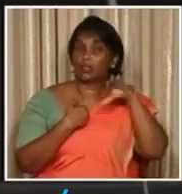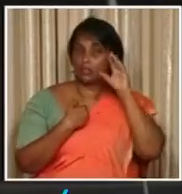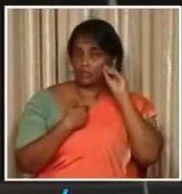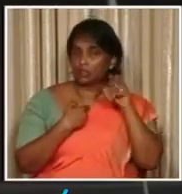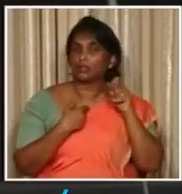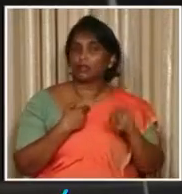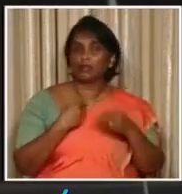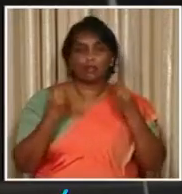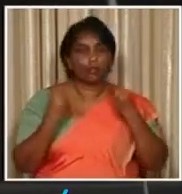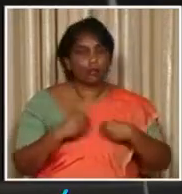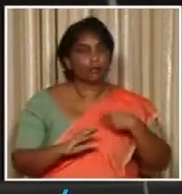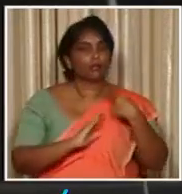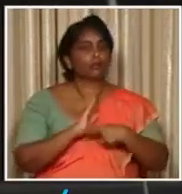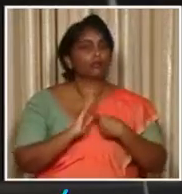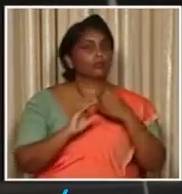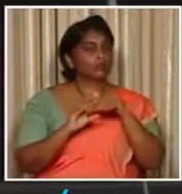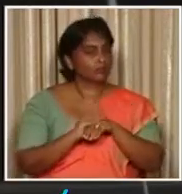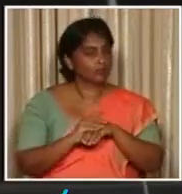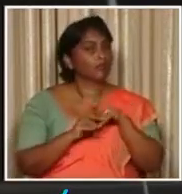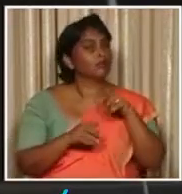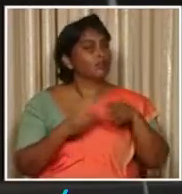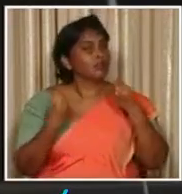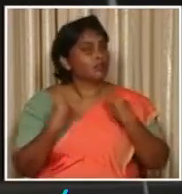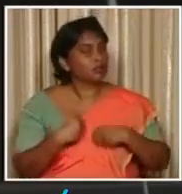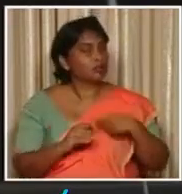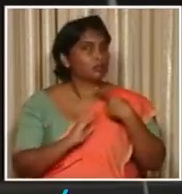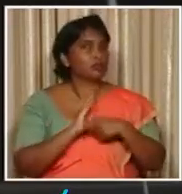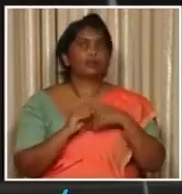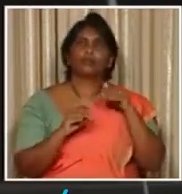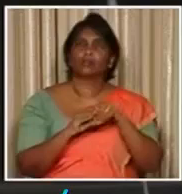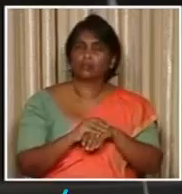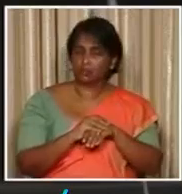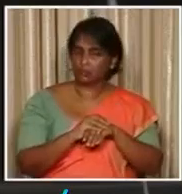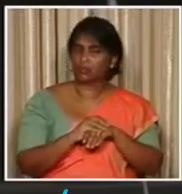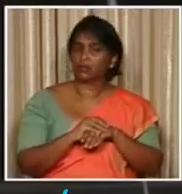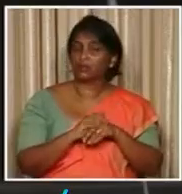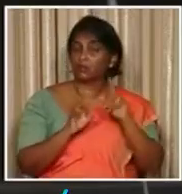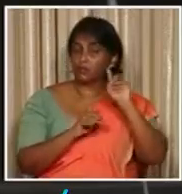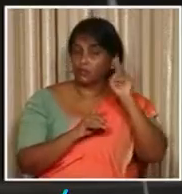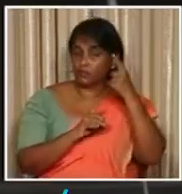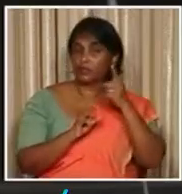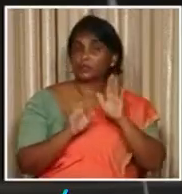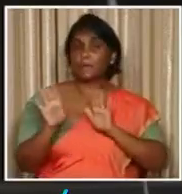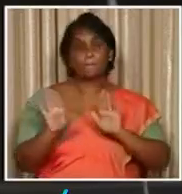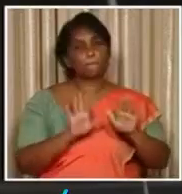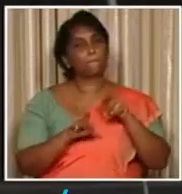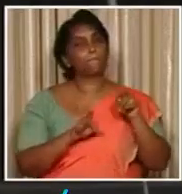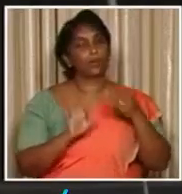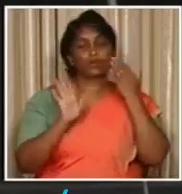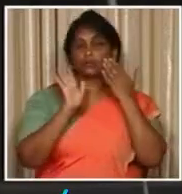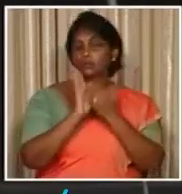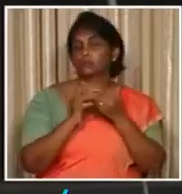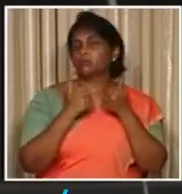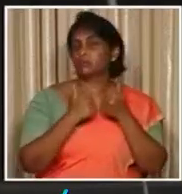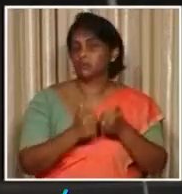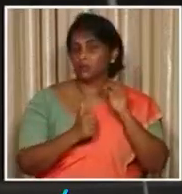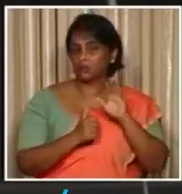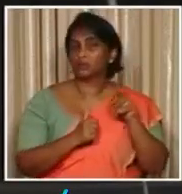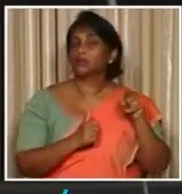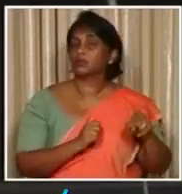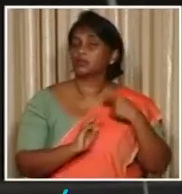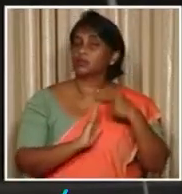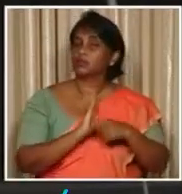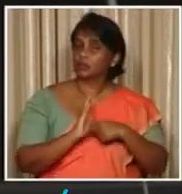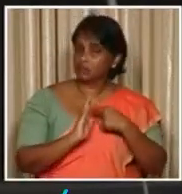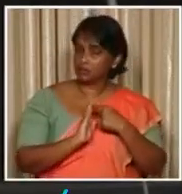මේ බංකොලොත් වෙච්ච රටක්. එතකොට මේ බංකොලොත් වෙච්ච රටේ ඉස්සල්ලාම පාලකීන් ආදර්ශමත් විය යුතුයි මේ